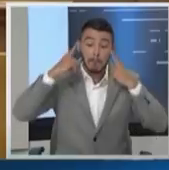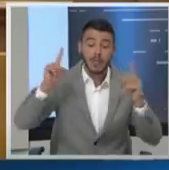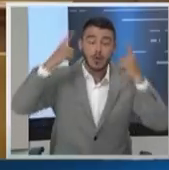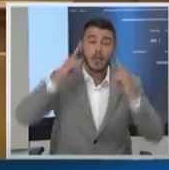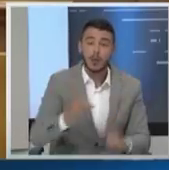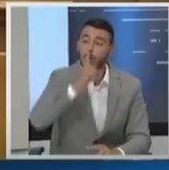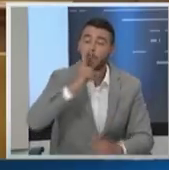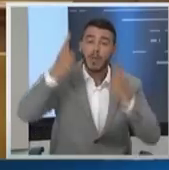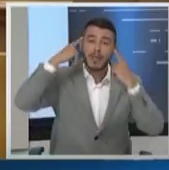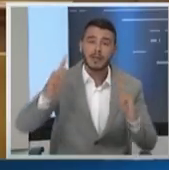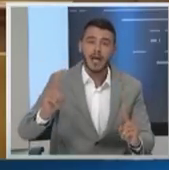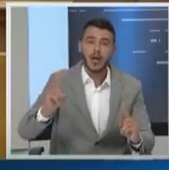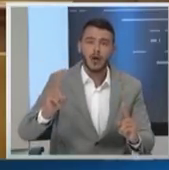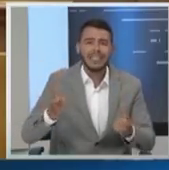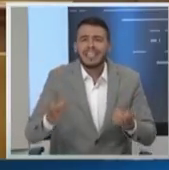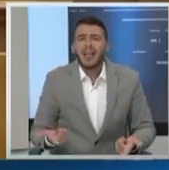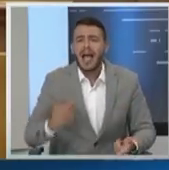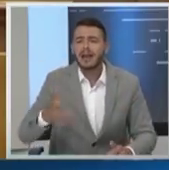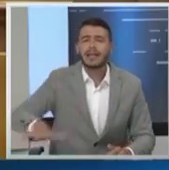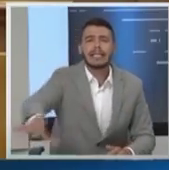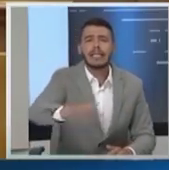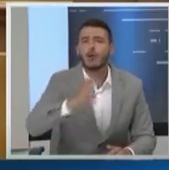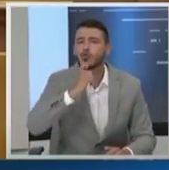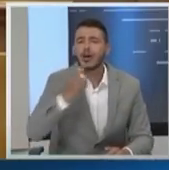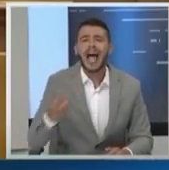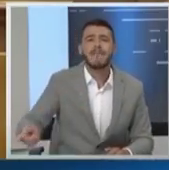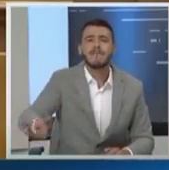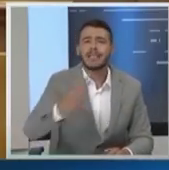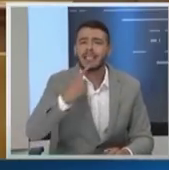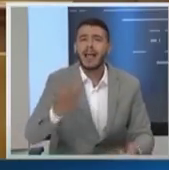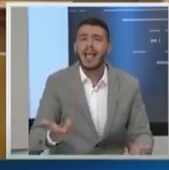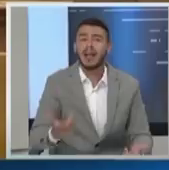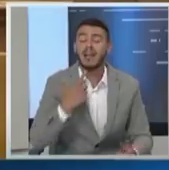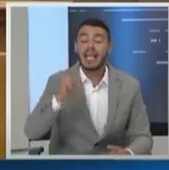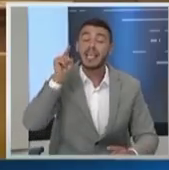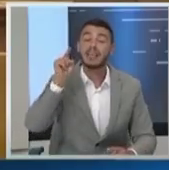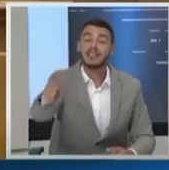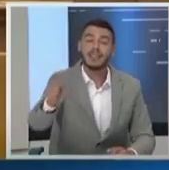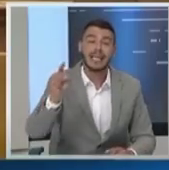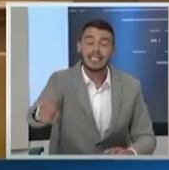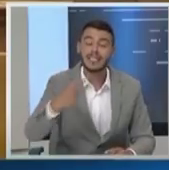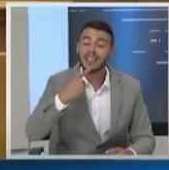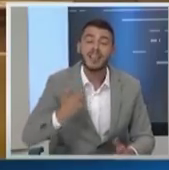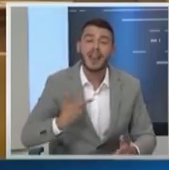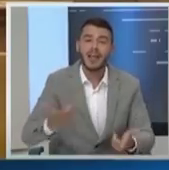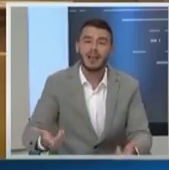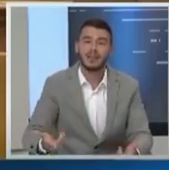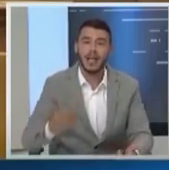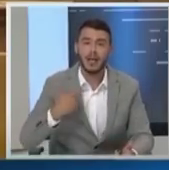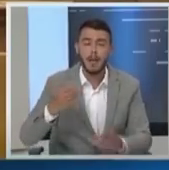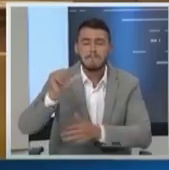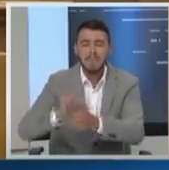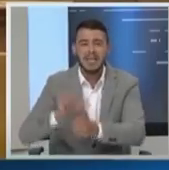μήνες. Τι θα έλεγαν αυτά τα παπαγαλάκια για μένα. Και τι θα λέγατε εσείς, όχι τα παπαγαλάκια, εσείς, που επί